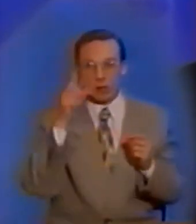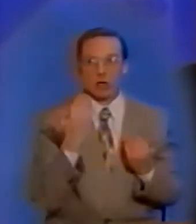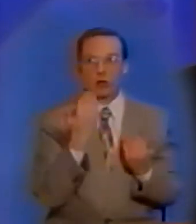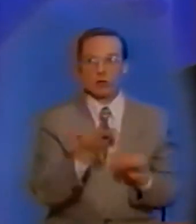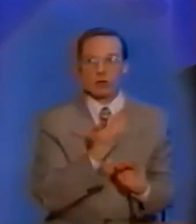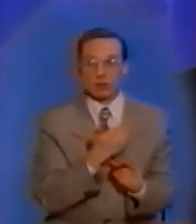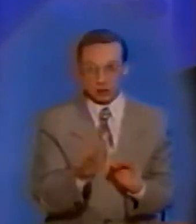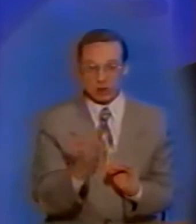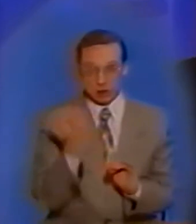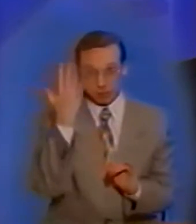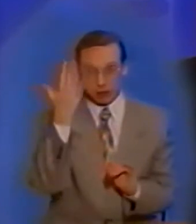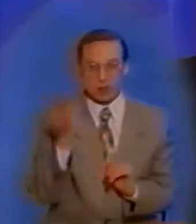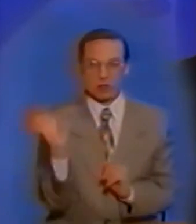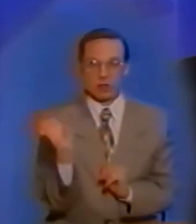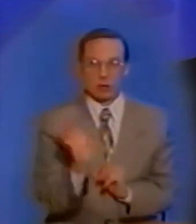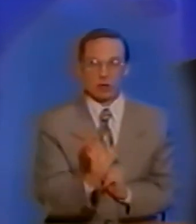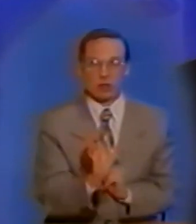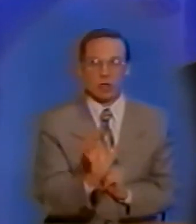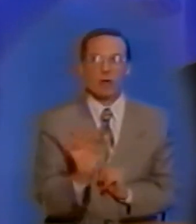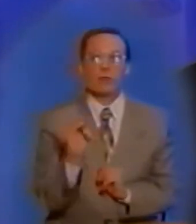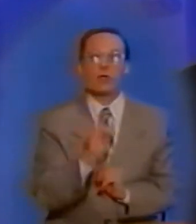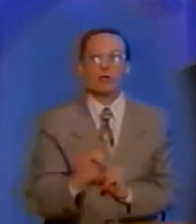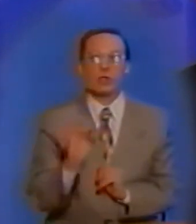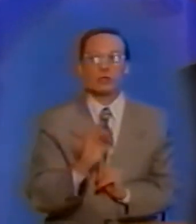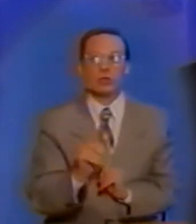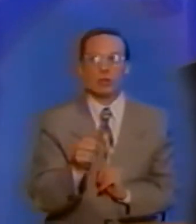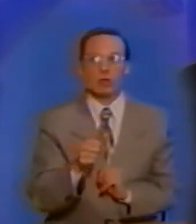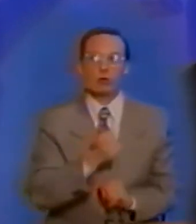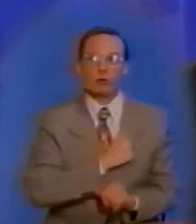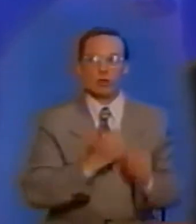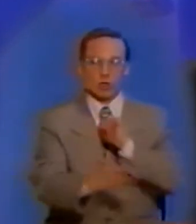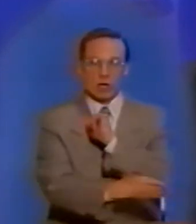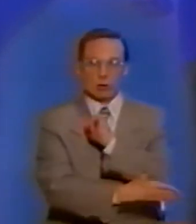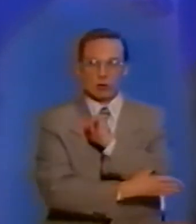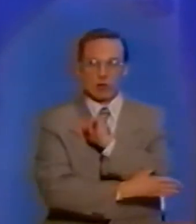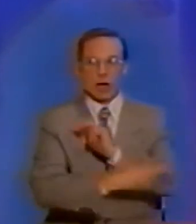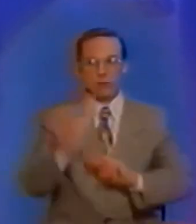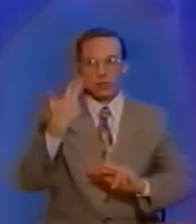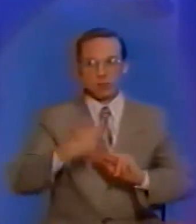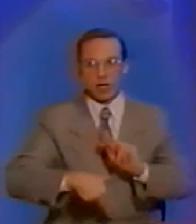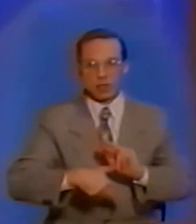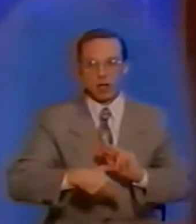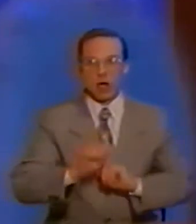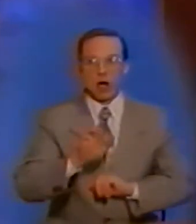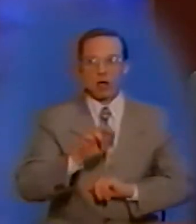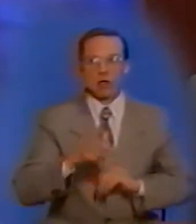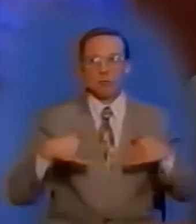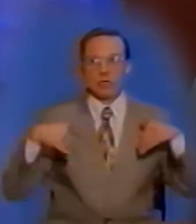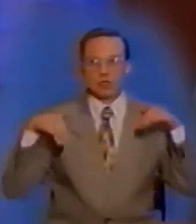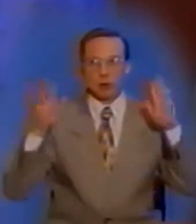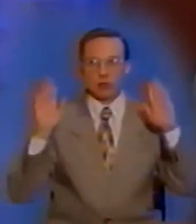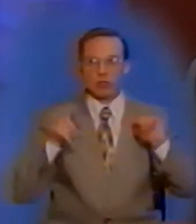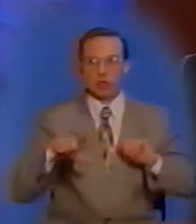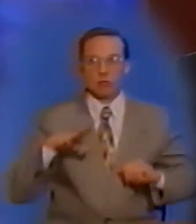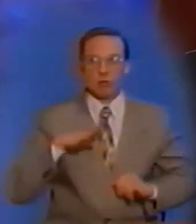jums skirtas 5 sekundės, per kurias turite galutinai apsispręsti, ar pasiduoti